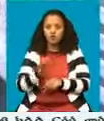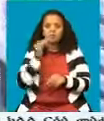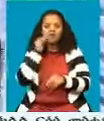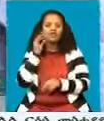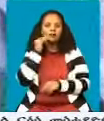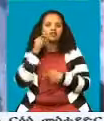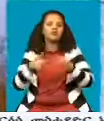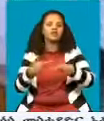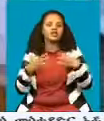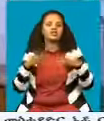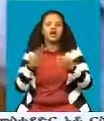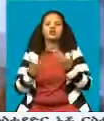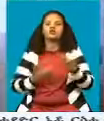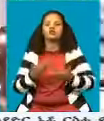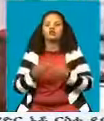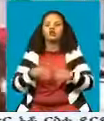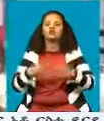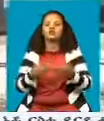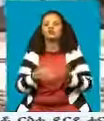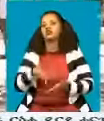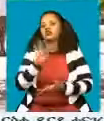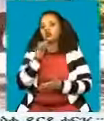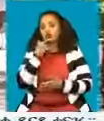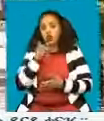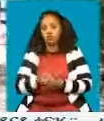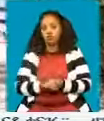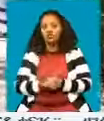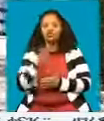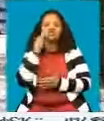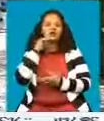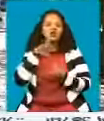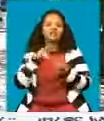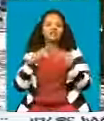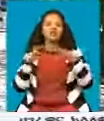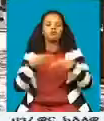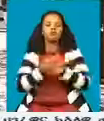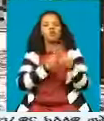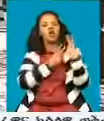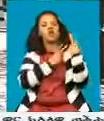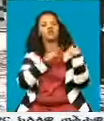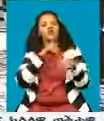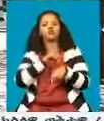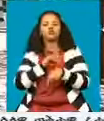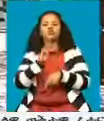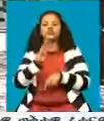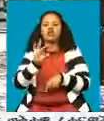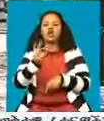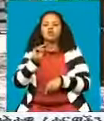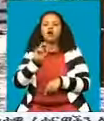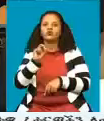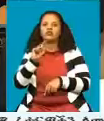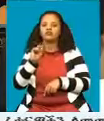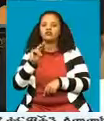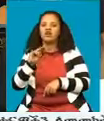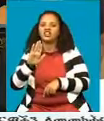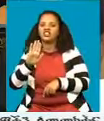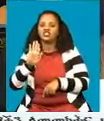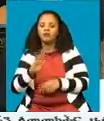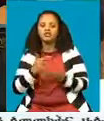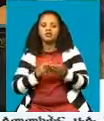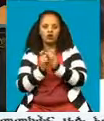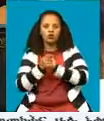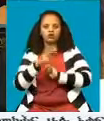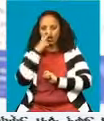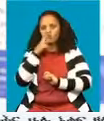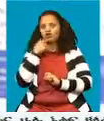ለቤት በመሄድ የጤና አገልግሎት እየሰጡ ይገኛሉ ያሉት የሲዳማ ክልል ጤና ቢሮ ኃላፊ ዶክተር ሰላማዊት መንገሻ በዚህም ለውጥ